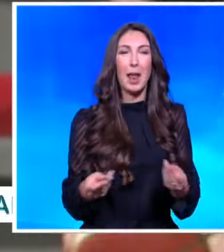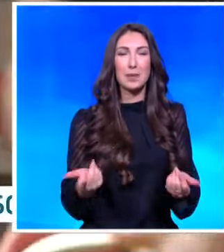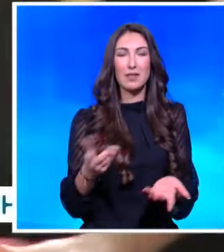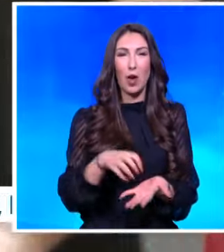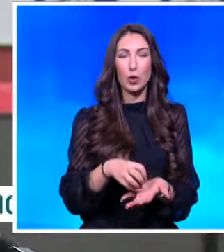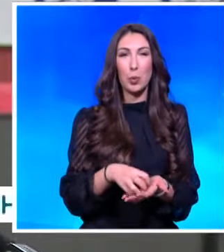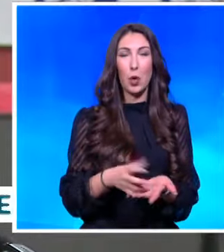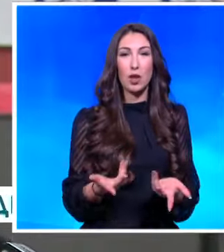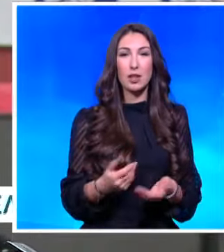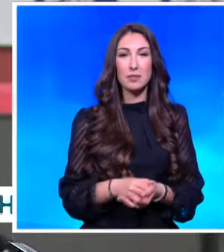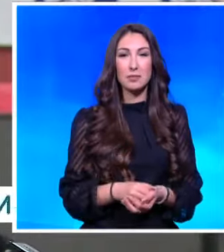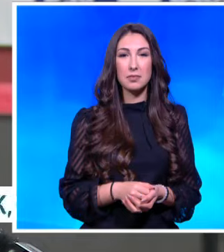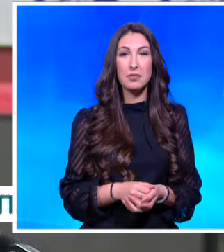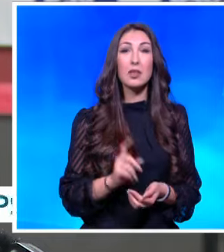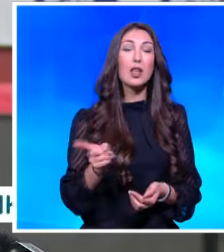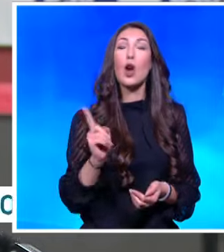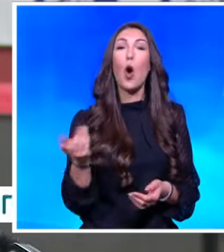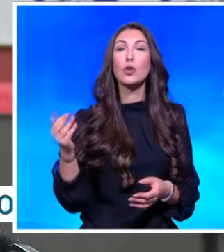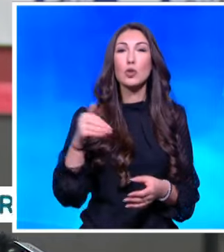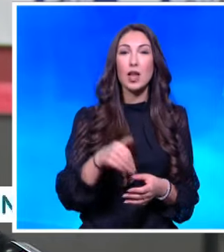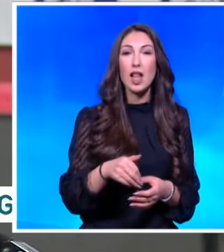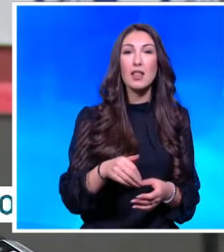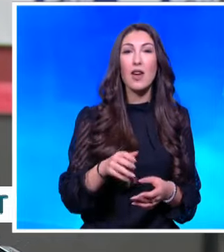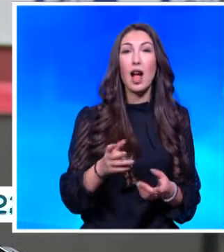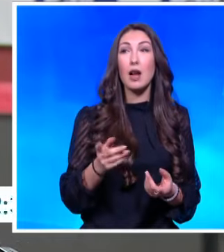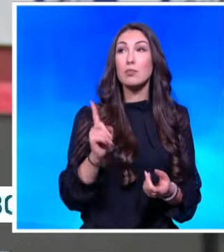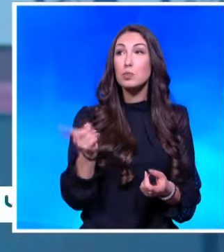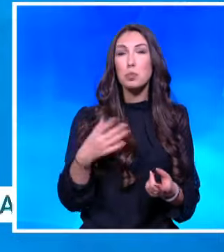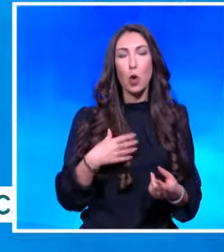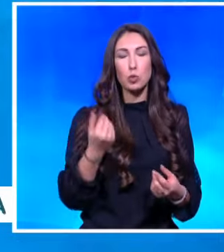Коди идва, е много хубаво, много добре за нас.